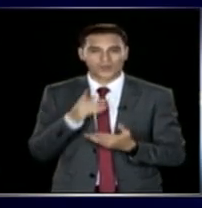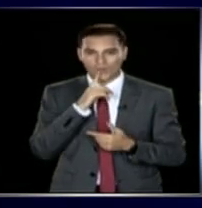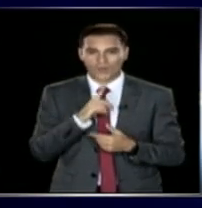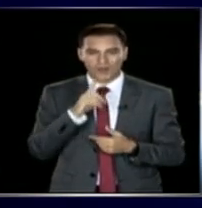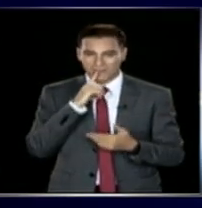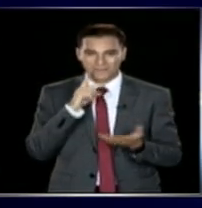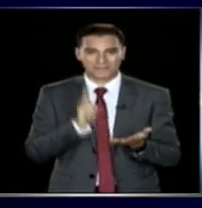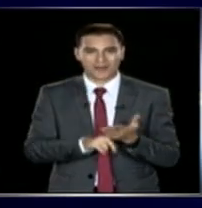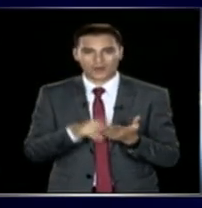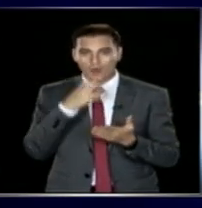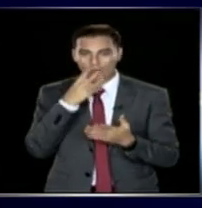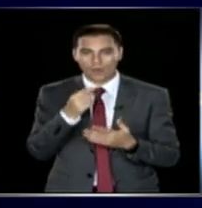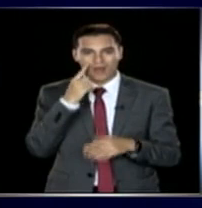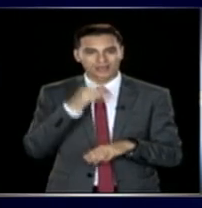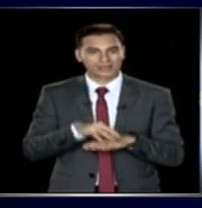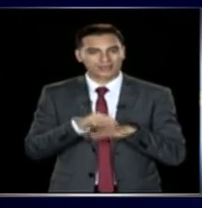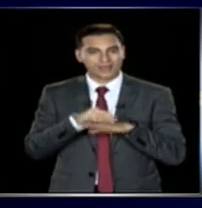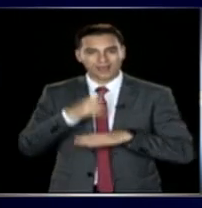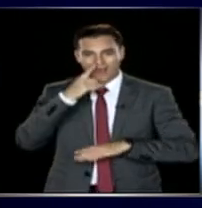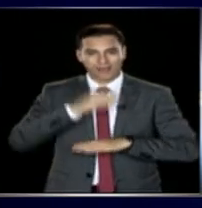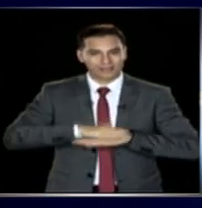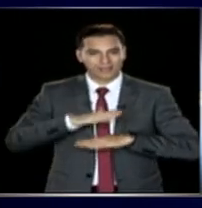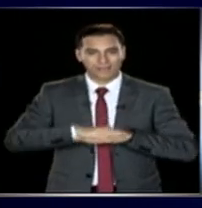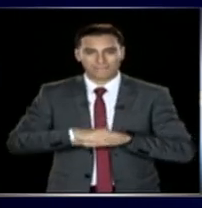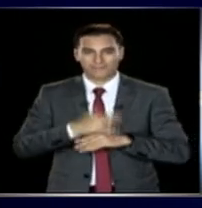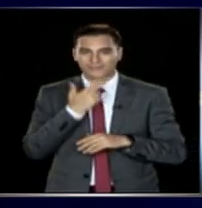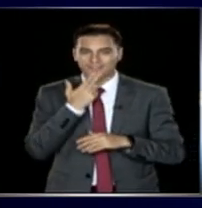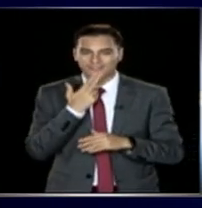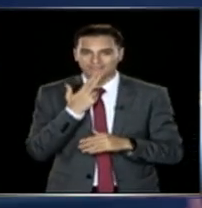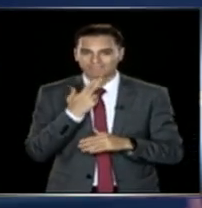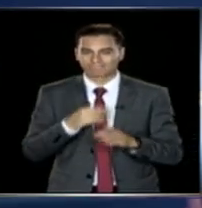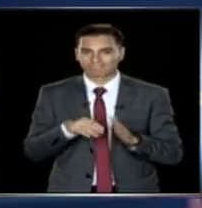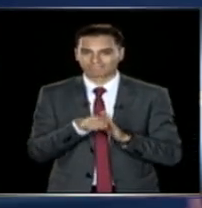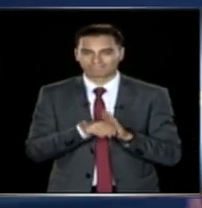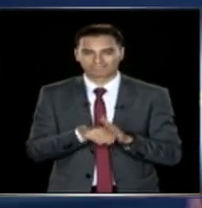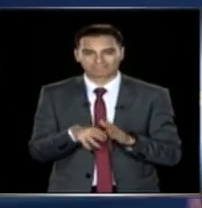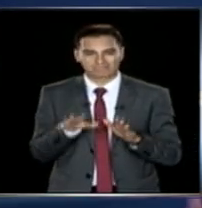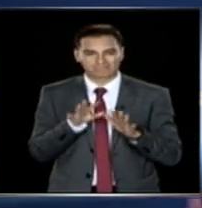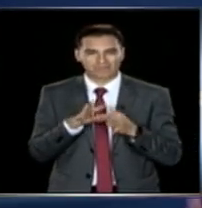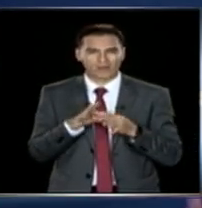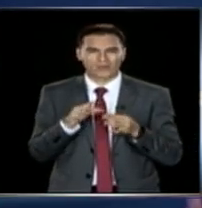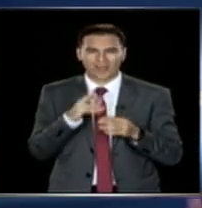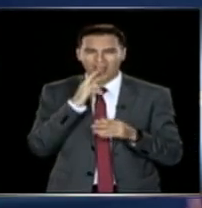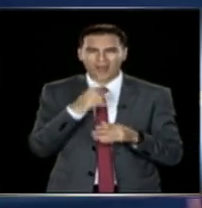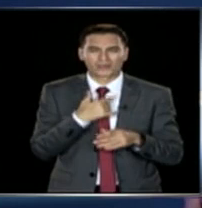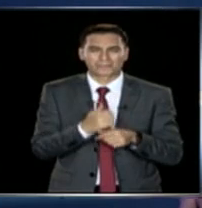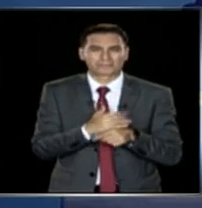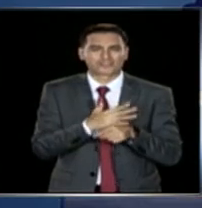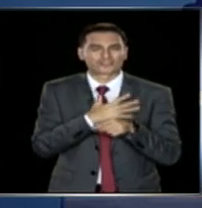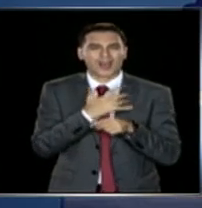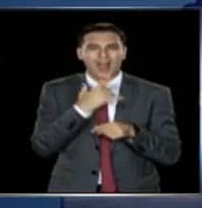فعلا. روح انسانيه، اخلاق، رقي، حاجة مش هعرف أوصفها بشوية